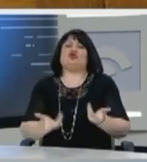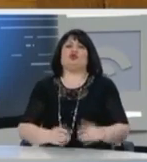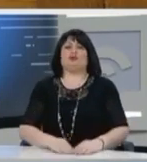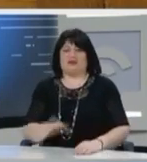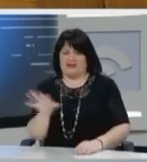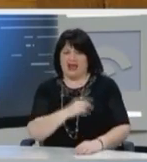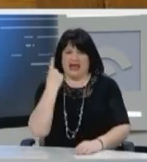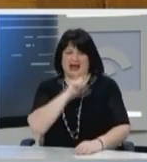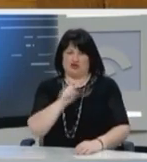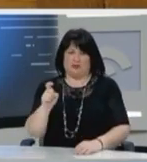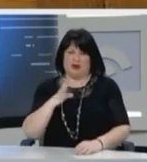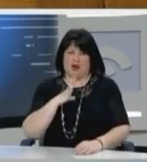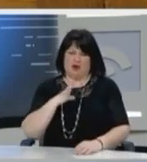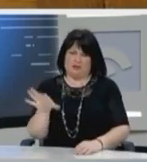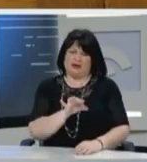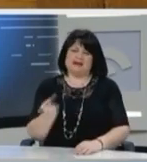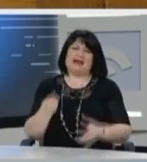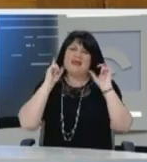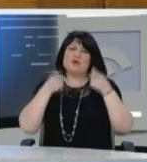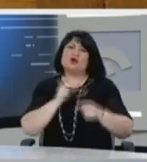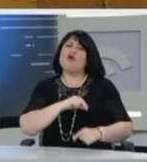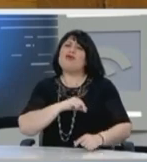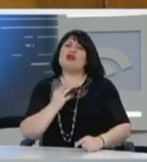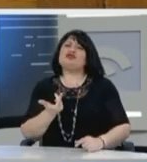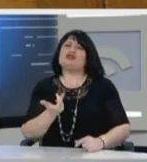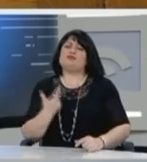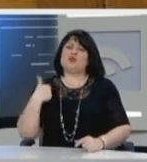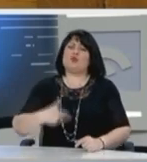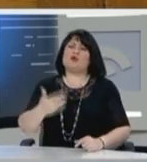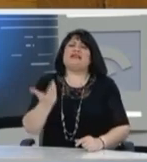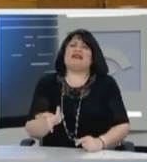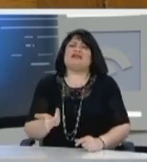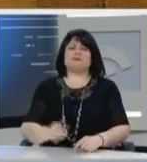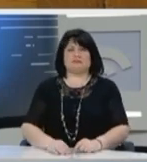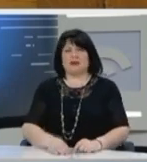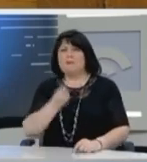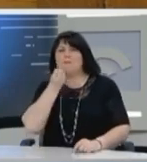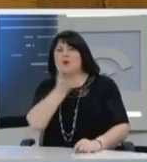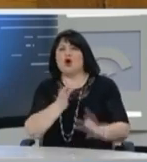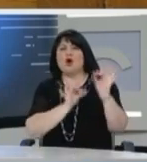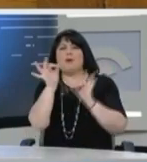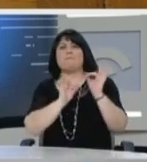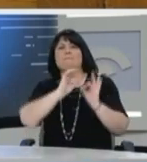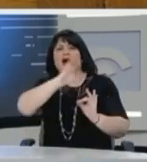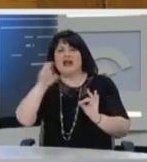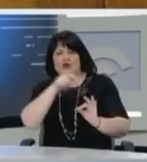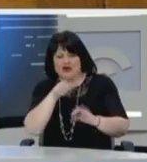που διόρισε 1 εκατομμύριο κόσμο. Εσάς από τη Νέα Δημοκρατία, που στην ουσία στην προδοσία της Μακεδονίας είστε συνένοχοι. Από εσάς